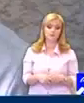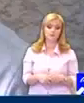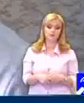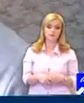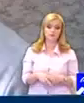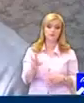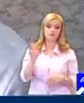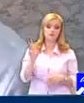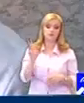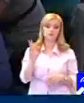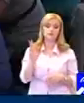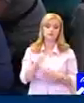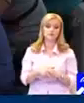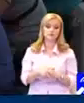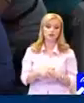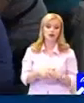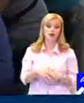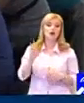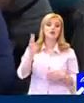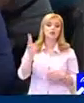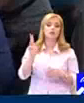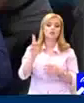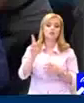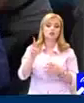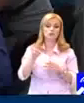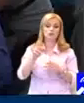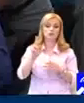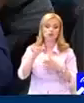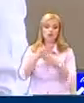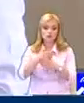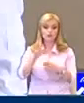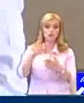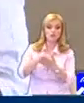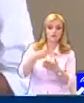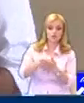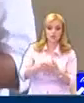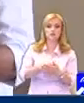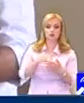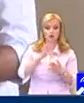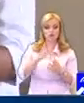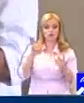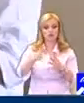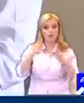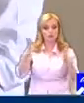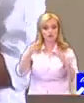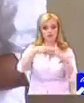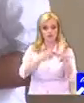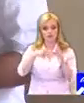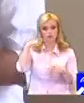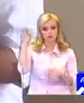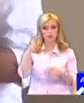cetățenii din Republica Moldova. Beneficiarii finanțărilor trebuie să aibă peste 18 ani și să aibă cetățenia română.